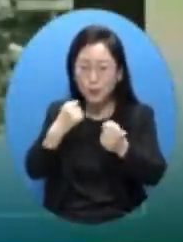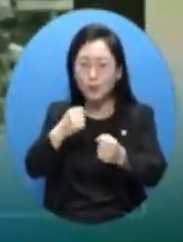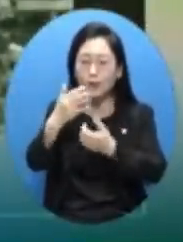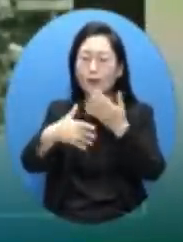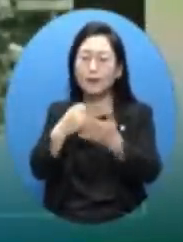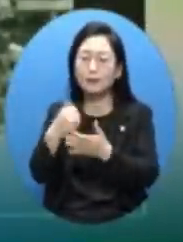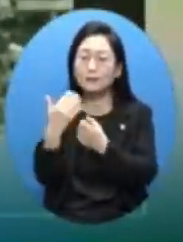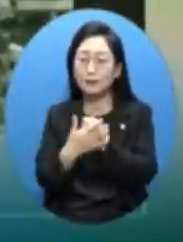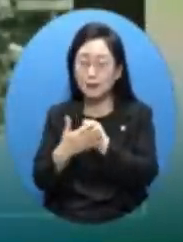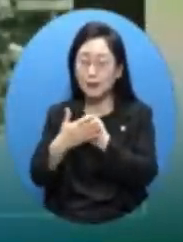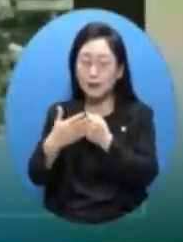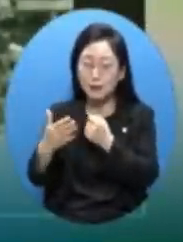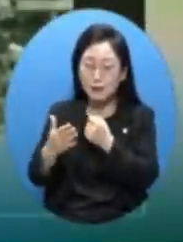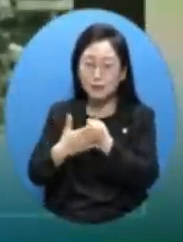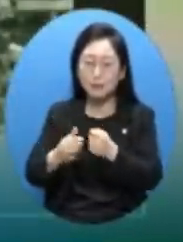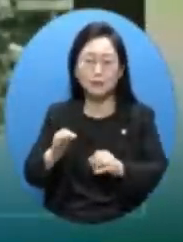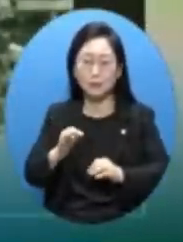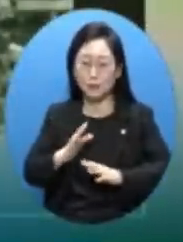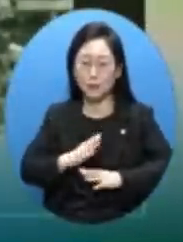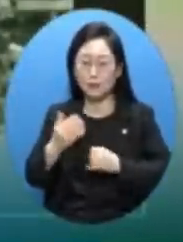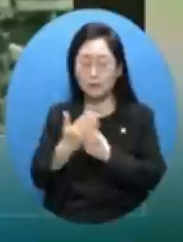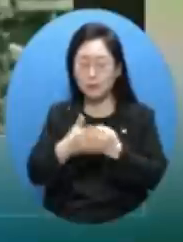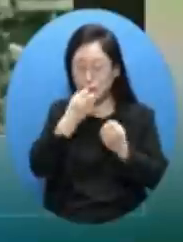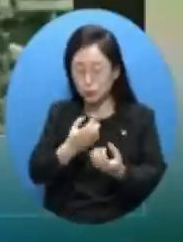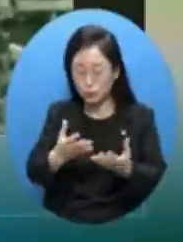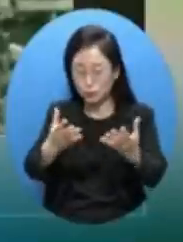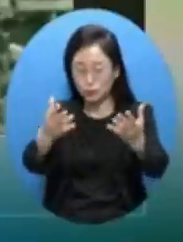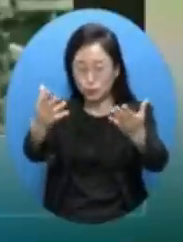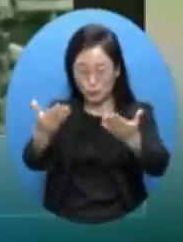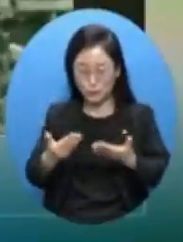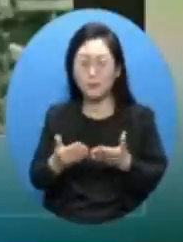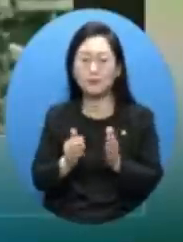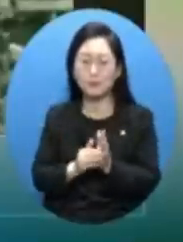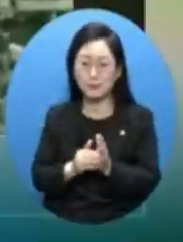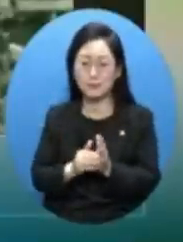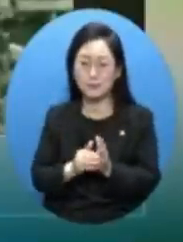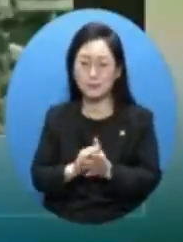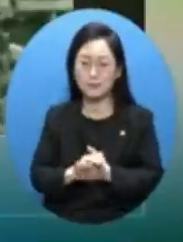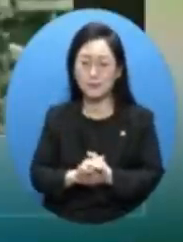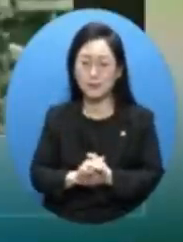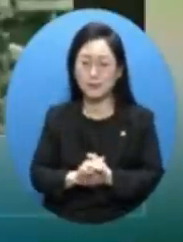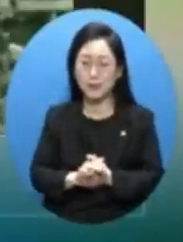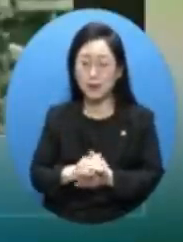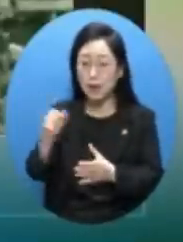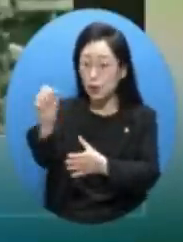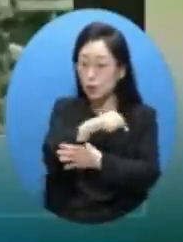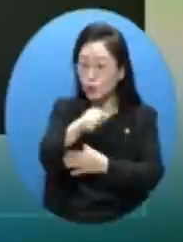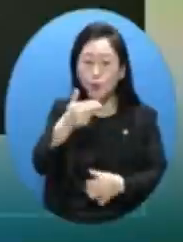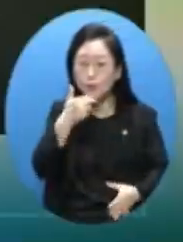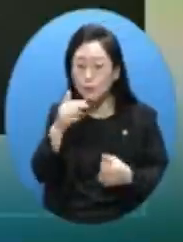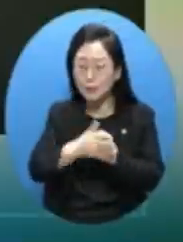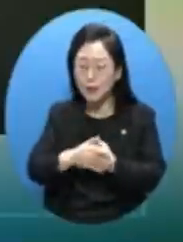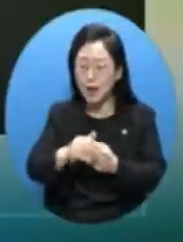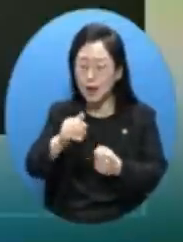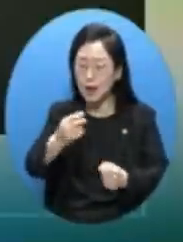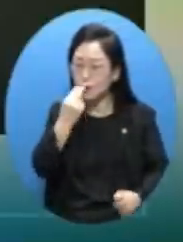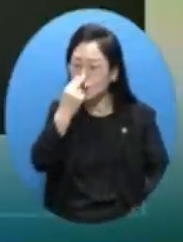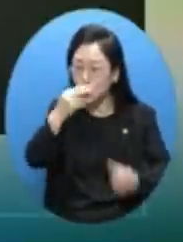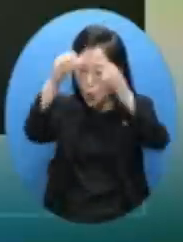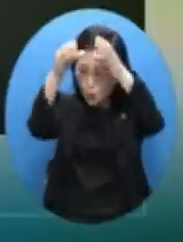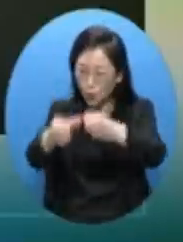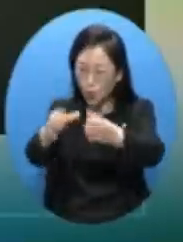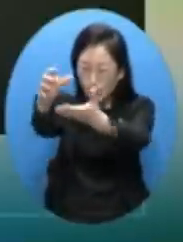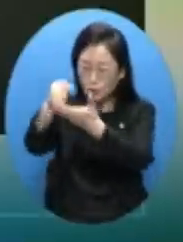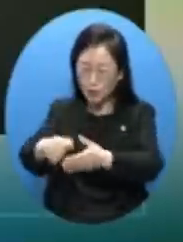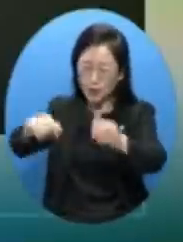가운데 놀라운 은혜와 축복을 누리게 만들어주셨습니다. 종이 없어서 산소통을 걸어놓고 치면서 새벽을